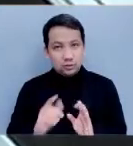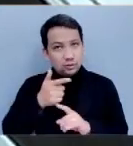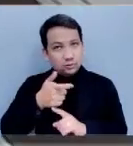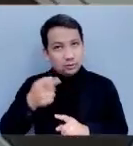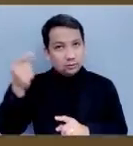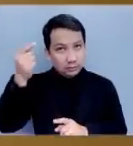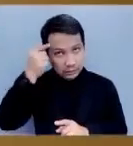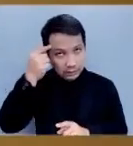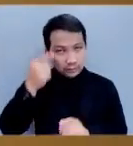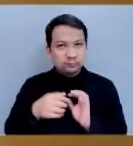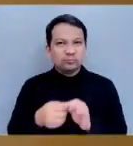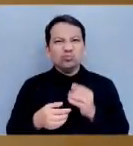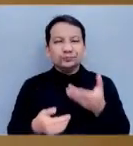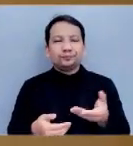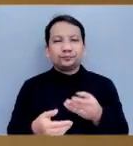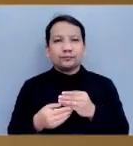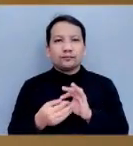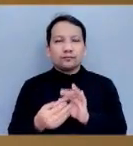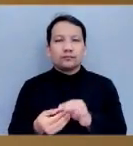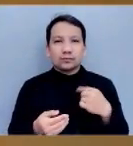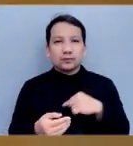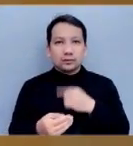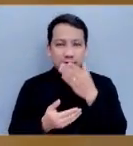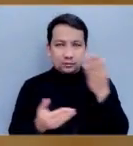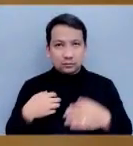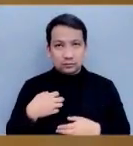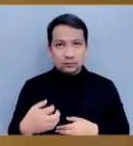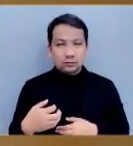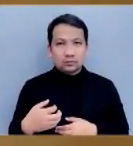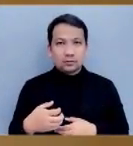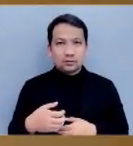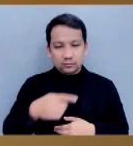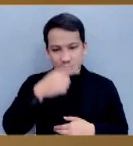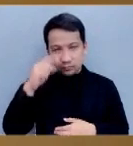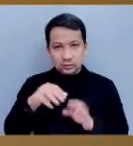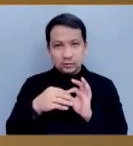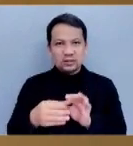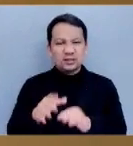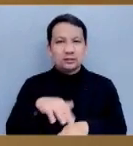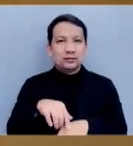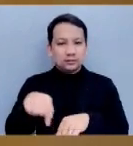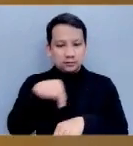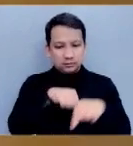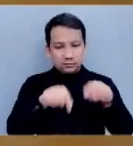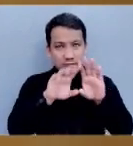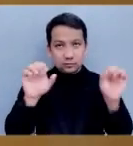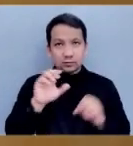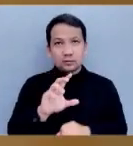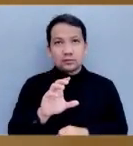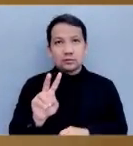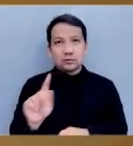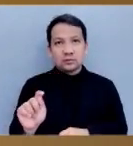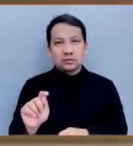ulo. Nagkumpirma naman ng mga pulis ang larawan ng nakaitim na gunman kasunod ng mga backtracking sa mga CCTV.